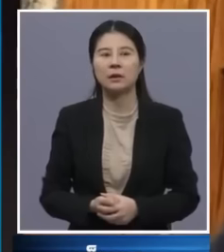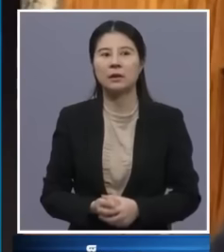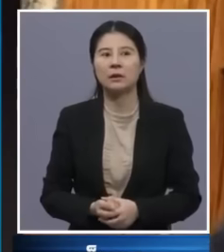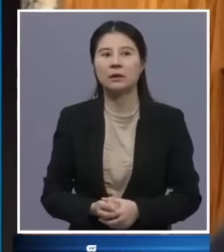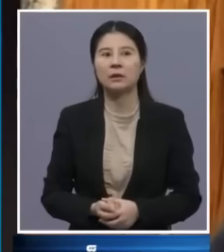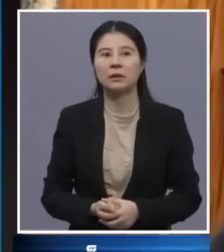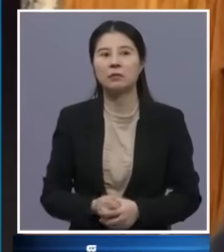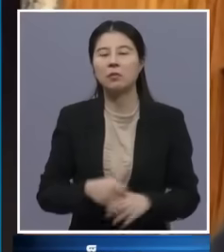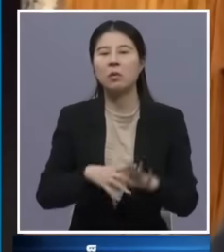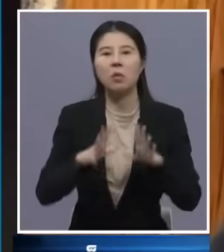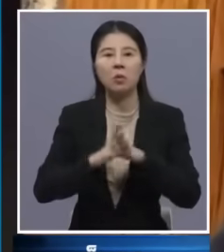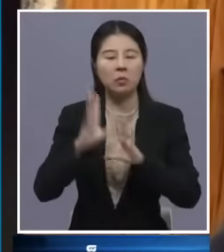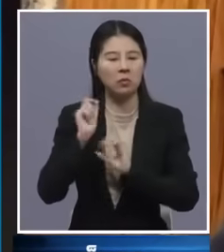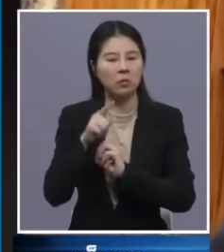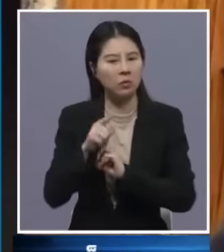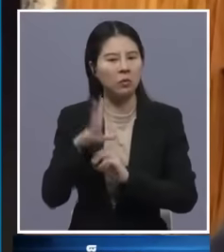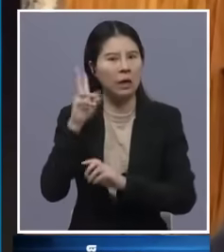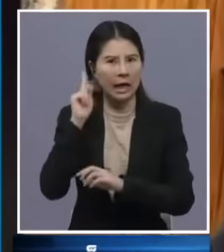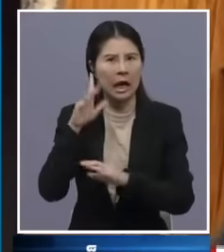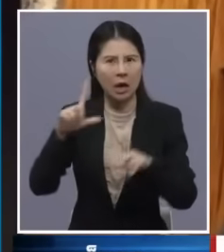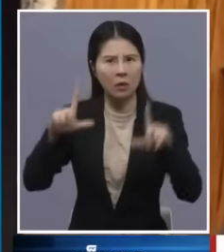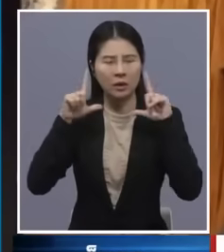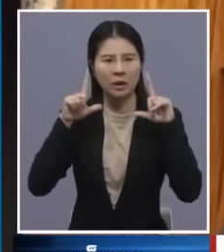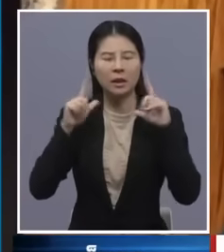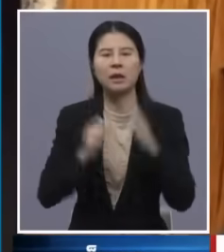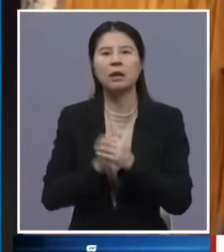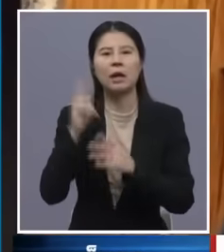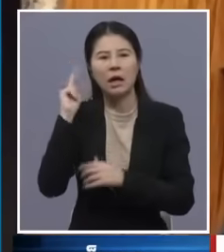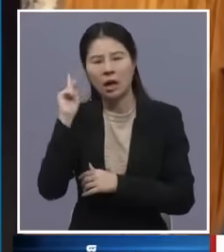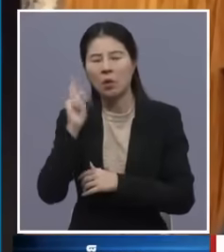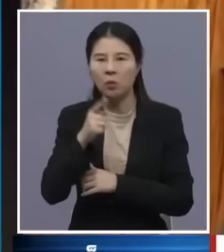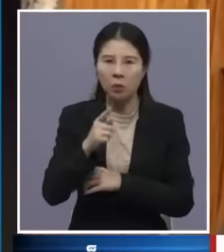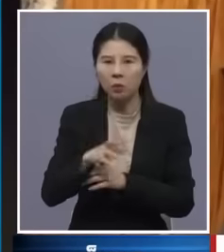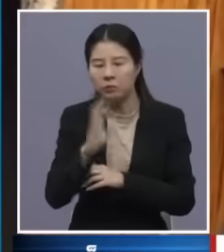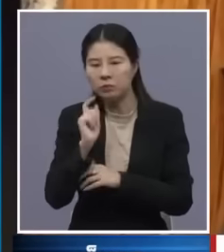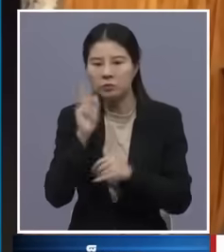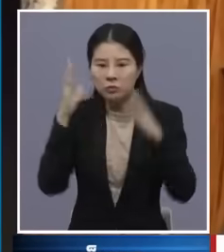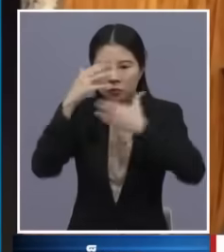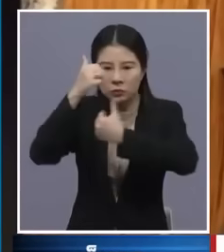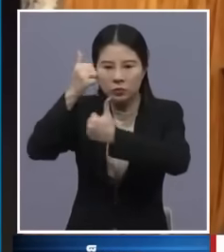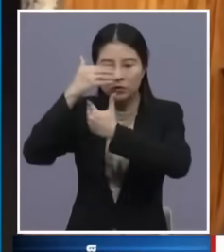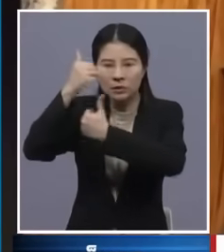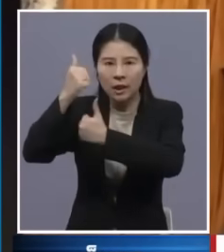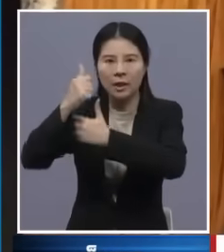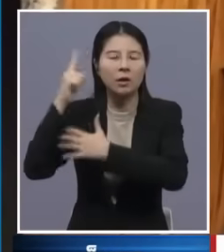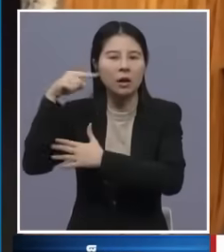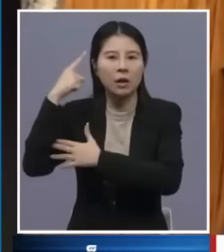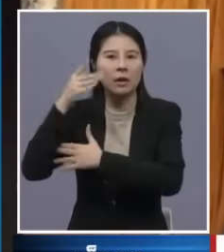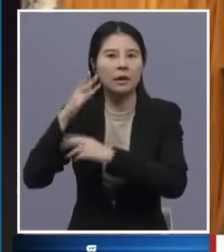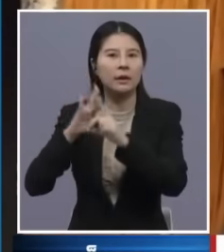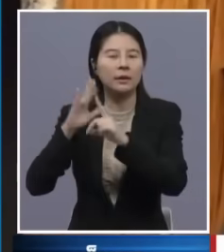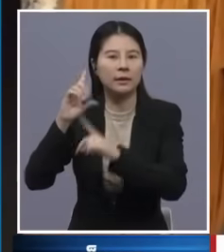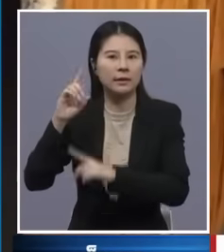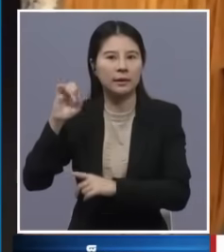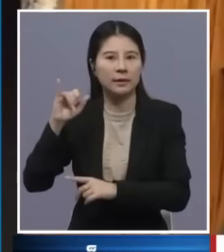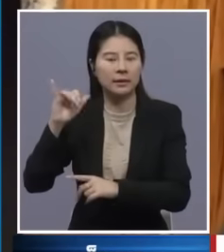แสกระหึ่มไปทั้งโลกโซเชียลรวมถึงสื่อหลักสื่อรองต่างๆก็นำเสนอข่าวของคุณวัฒนยาหรือมาดามเดียยังไม่นับรวมผ